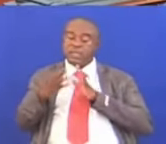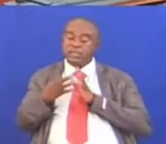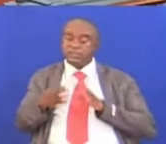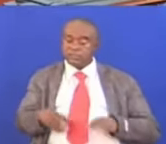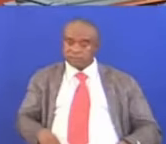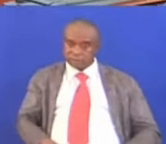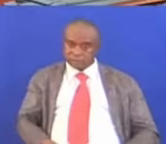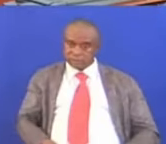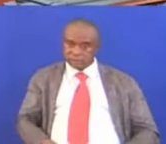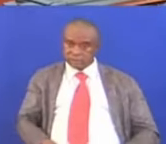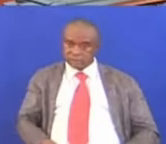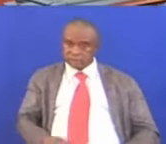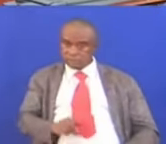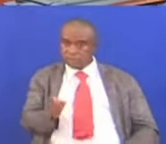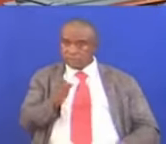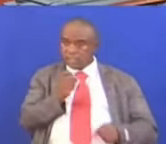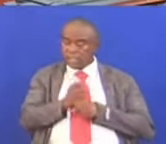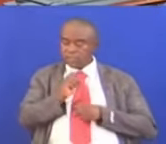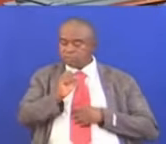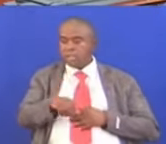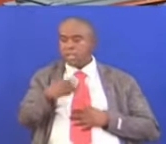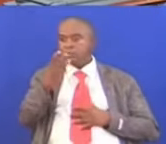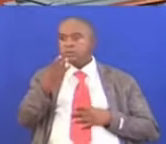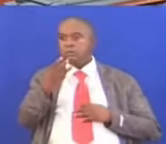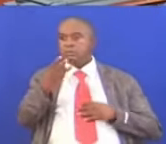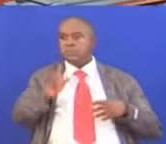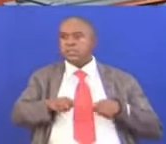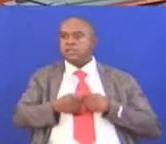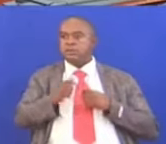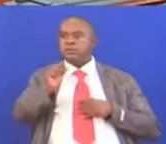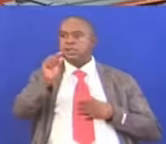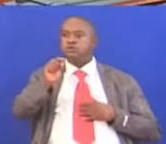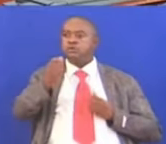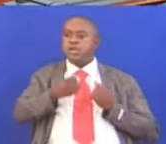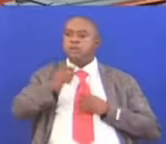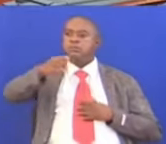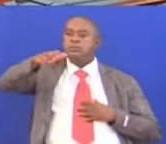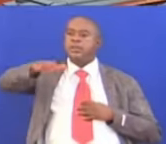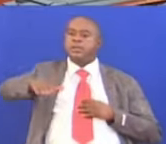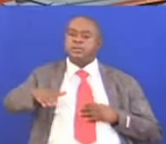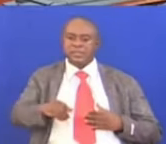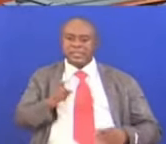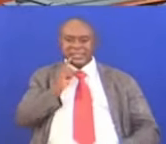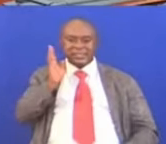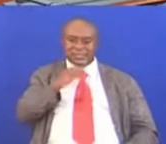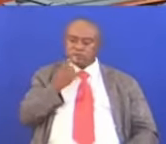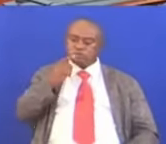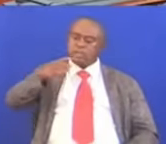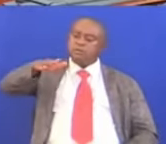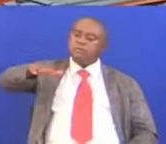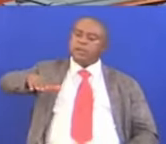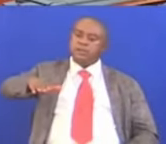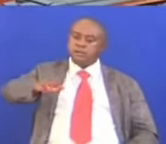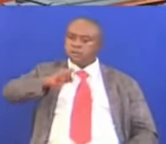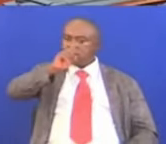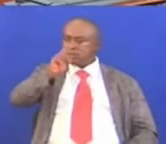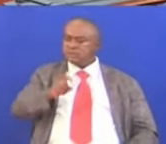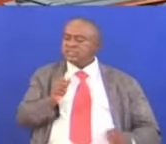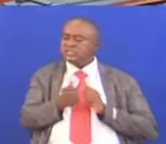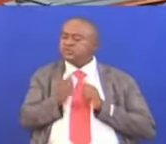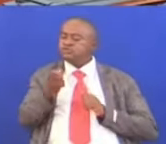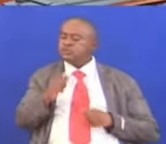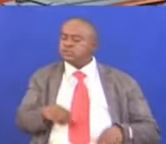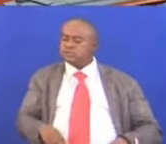imi im kaz miaka mit ikah kp k siki pale naik what is the